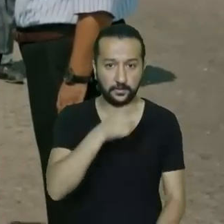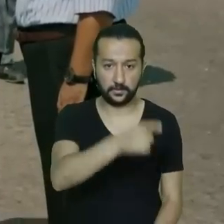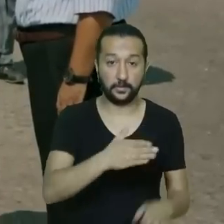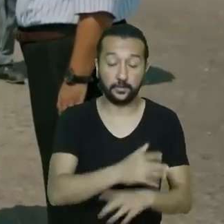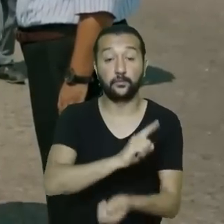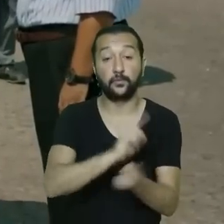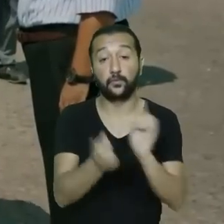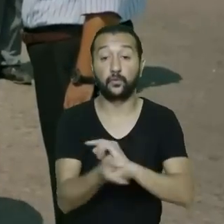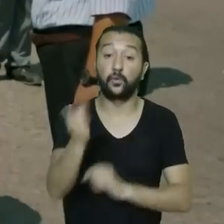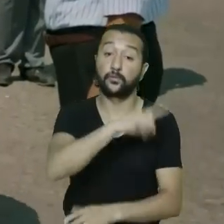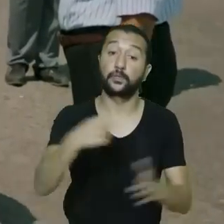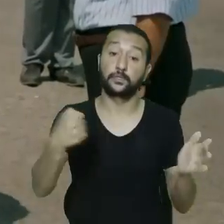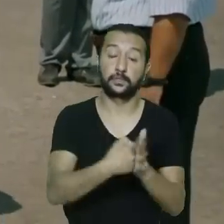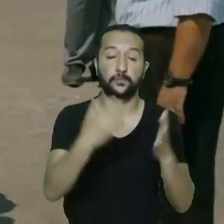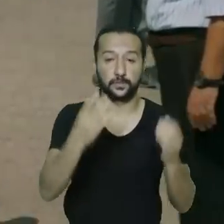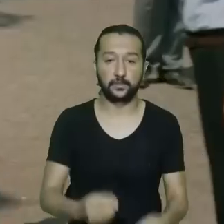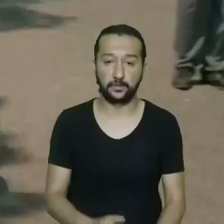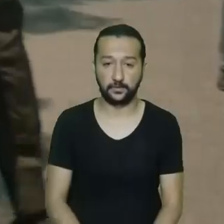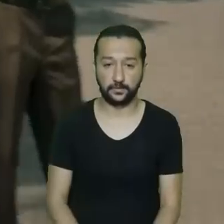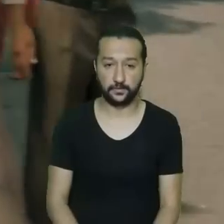zaten. Bu sefer de öte yandan çarpmışlar.